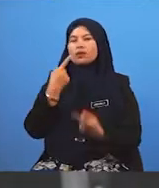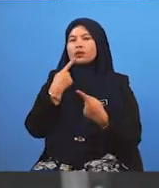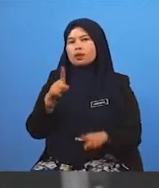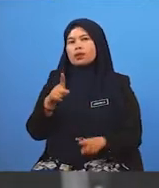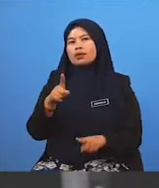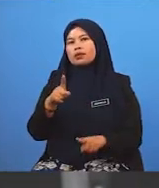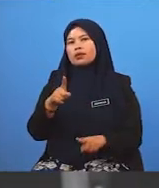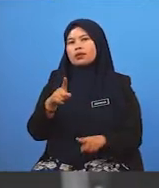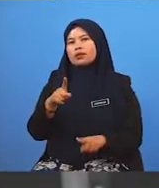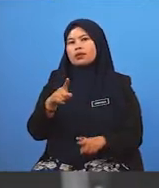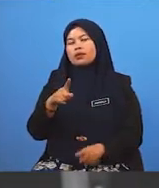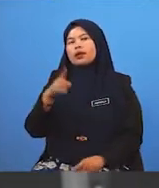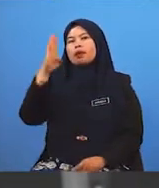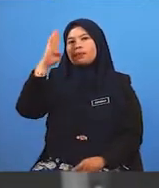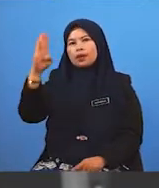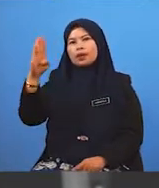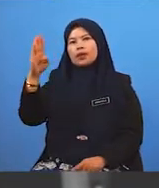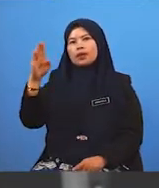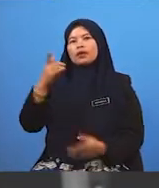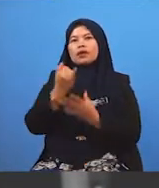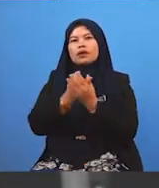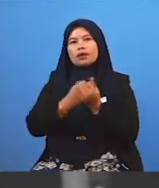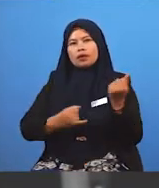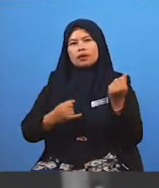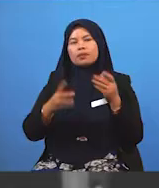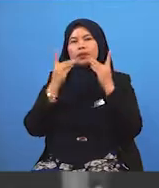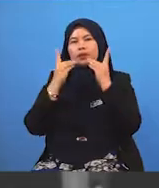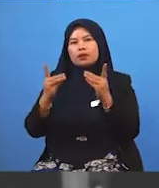B. Lahir pendidikan anak-anak yang sempurna.